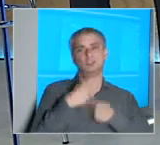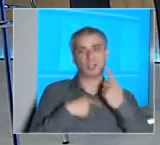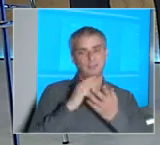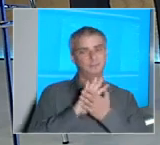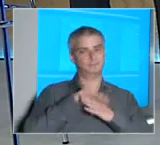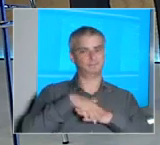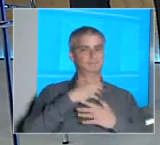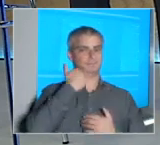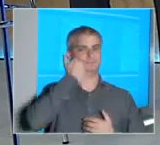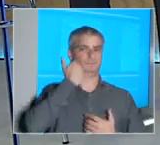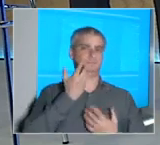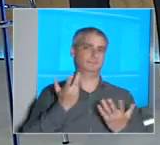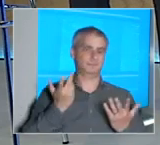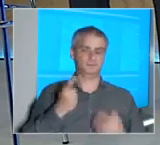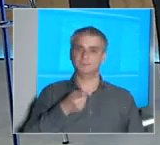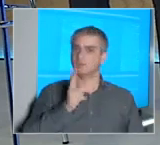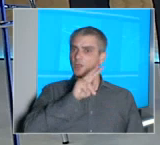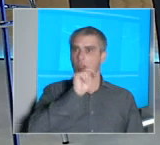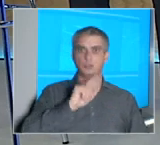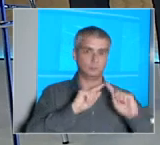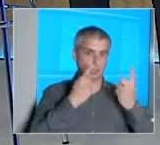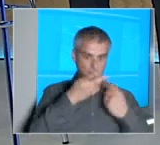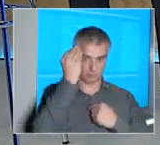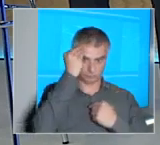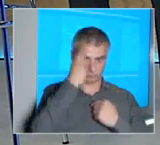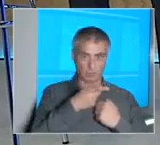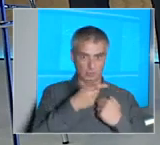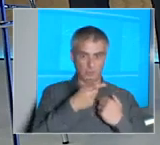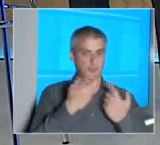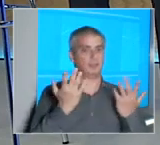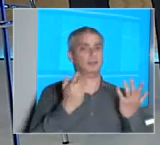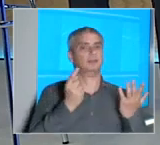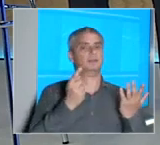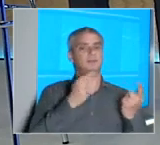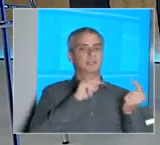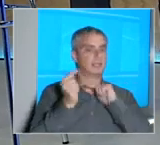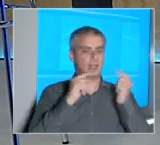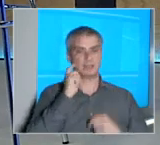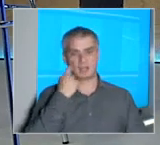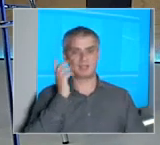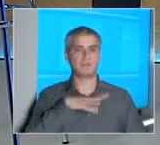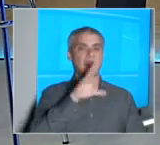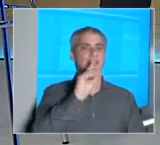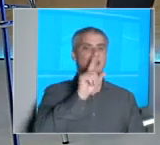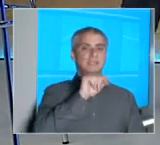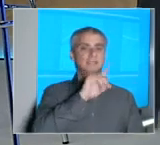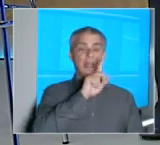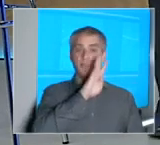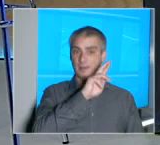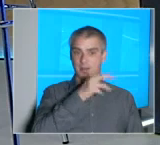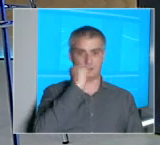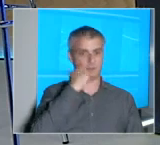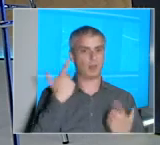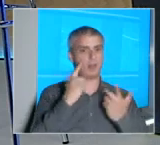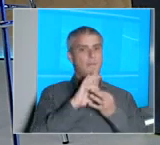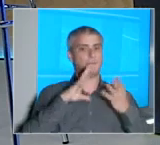שלהן. ובנושא אחר, אתה בוודאי זוכר את האימות המפורסם בין הילד שקד לדינה זילבר. כן. אז אתמול נערך